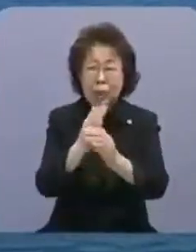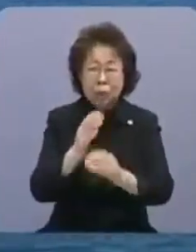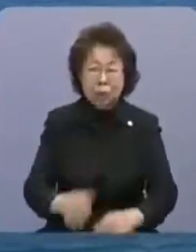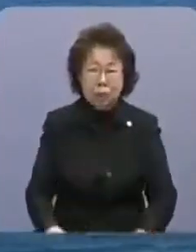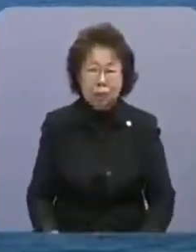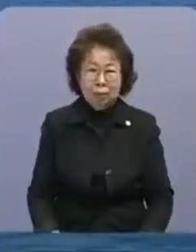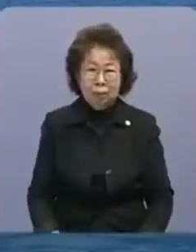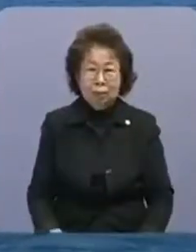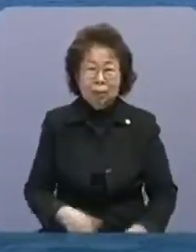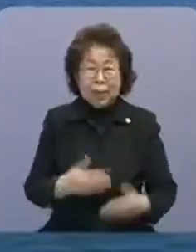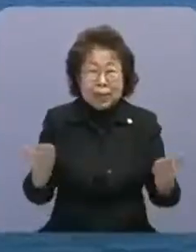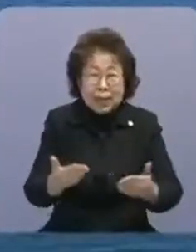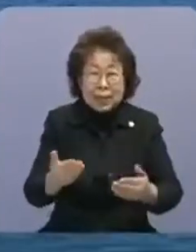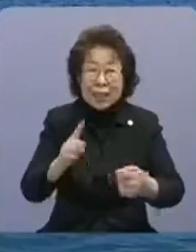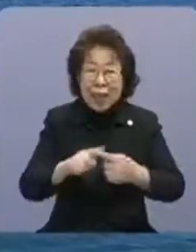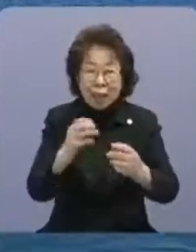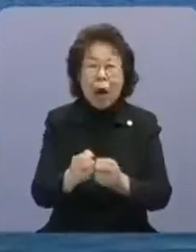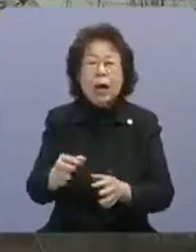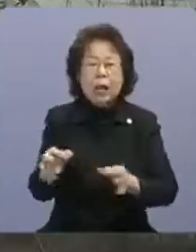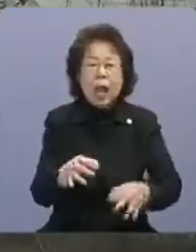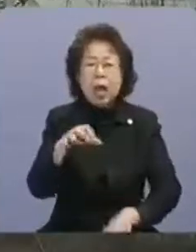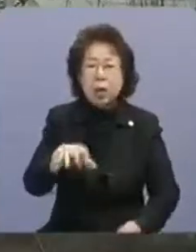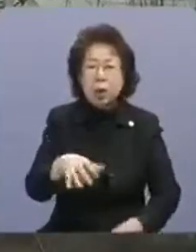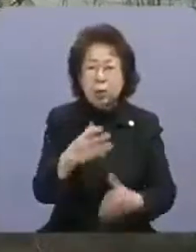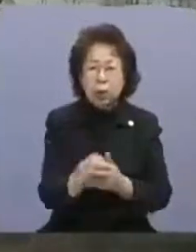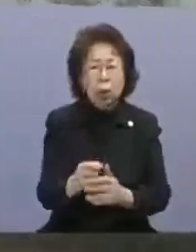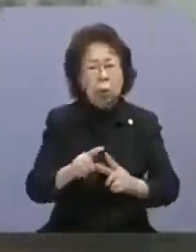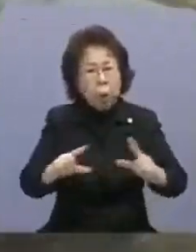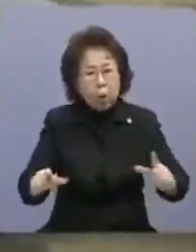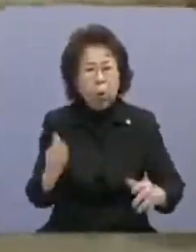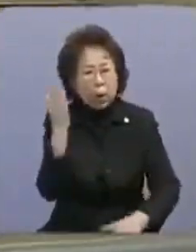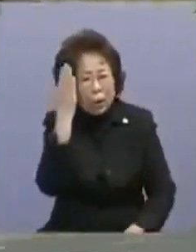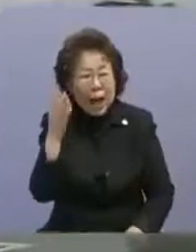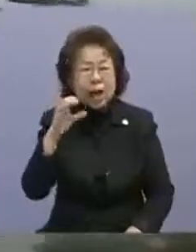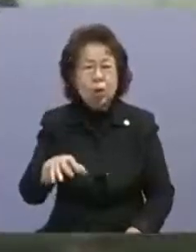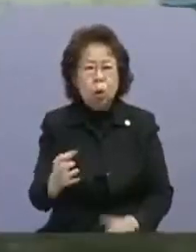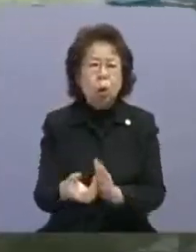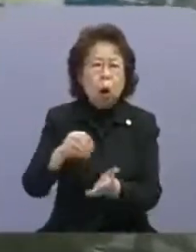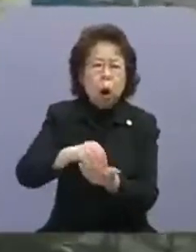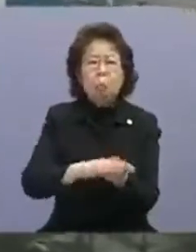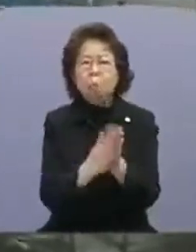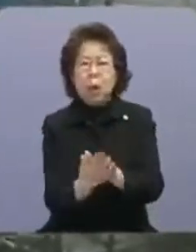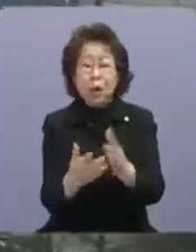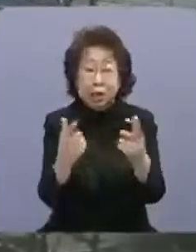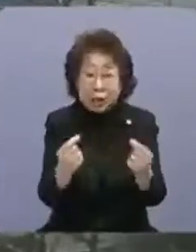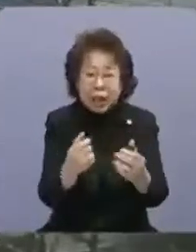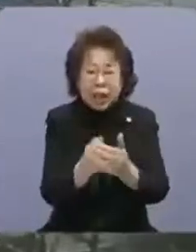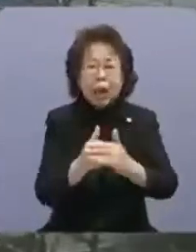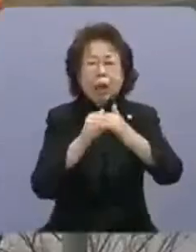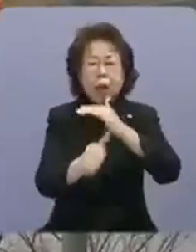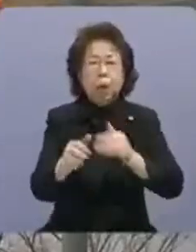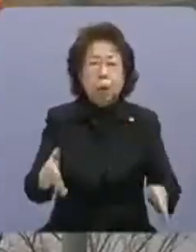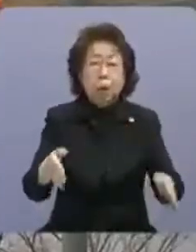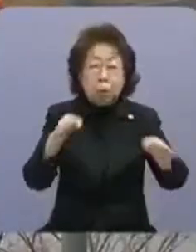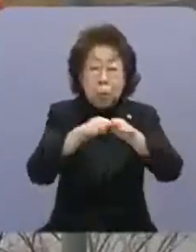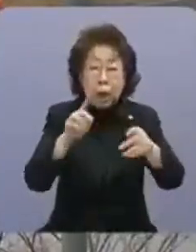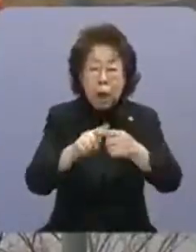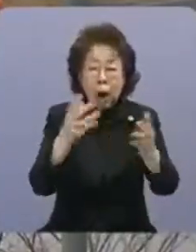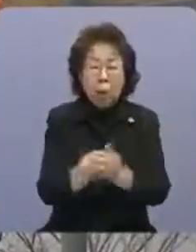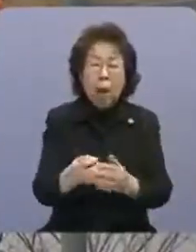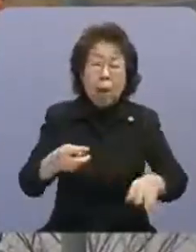국제 비즈니스 업무를 위한 상업 업무 지구도 이미 대부분 주거 시설로 중 가판 상황에서 랜드마크 건물의 복합환승센터